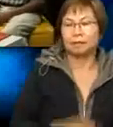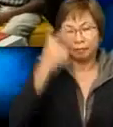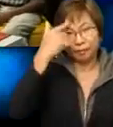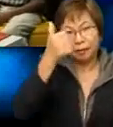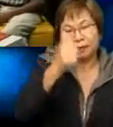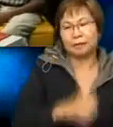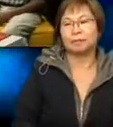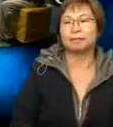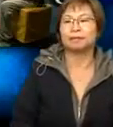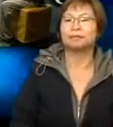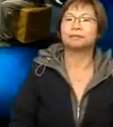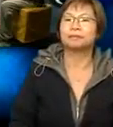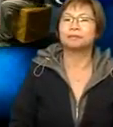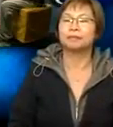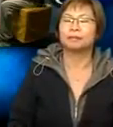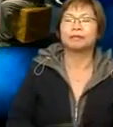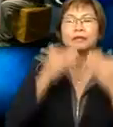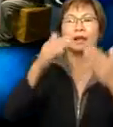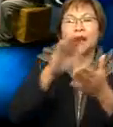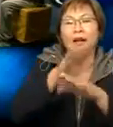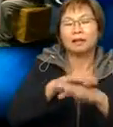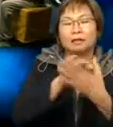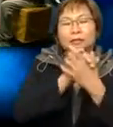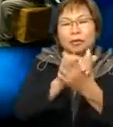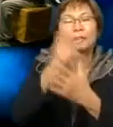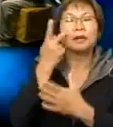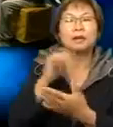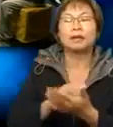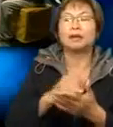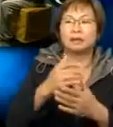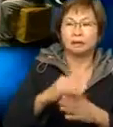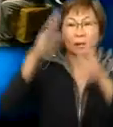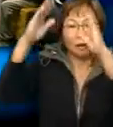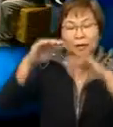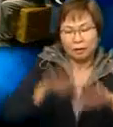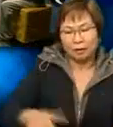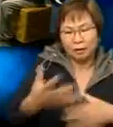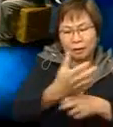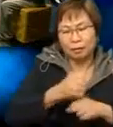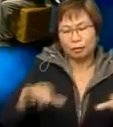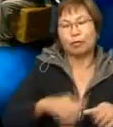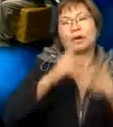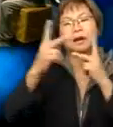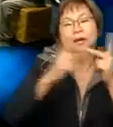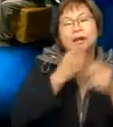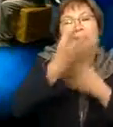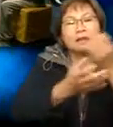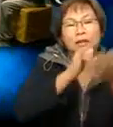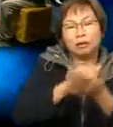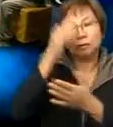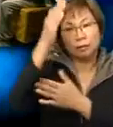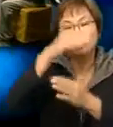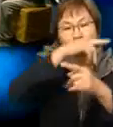Kak Ati itu. Baiklah. Kak Ati harap adik-adik akan dapat laksanakan setiap kata-kata yang diluahkan